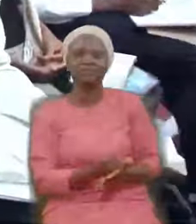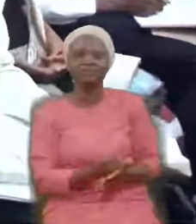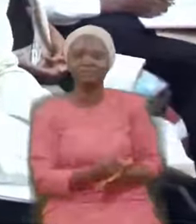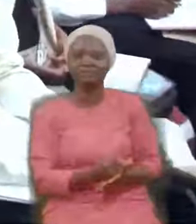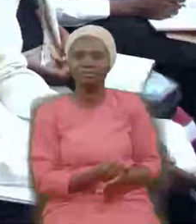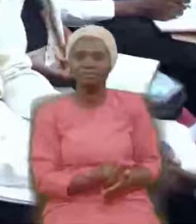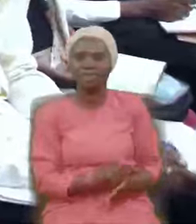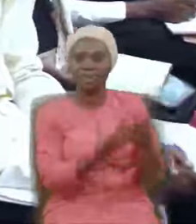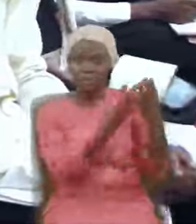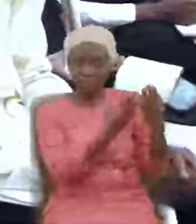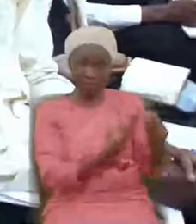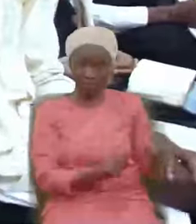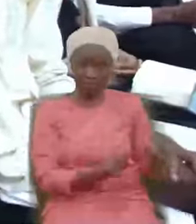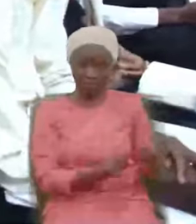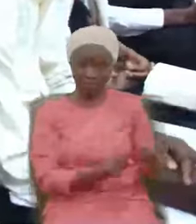Le remède,